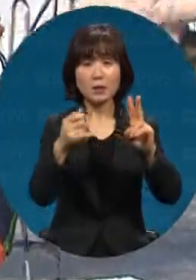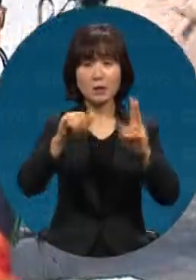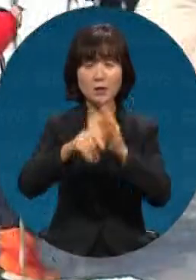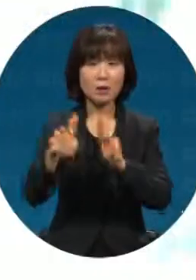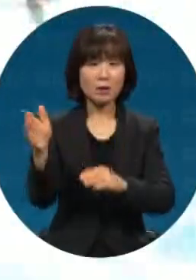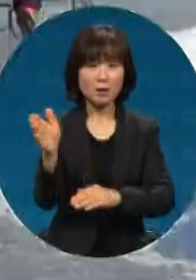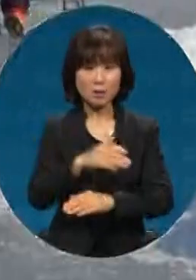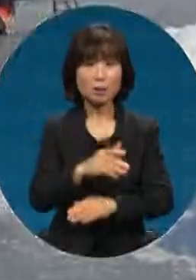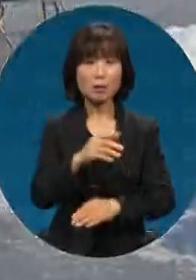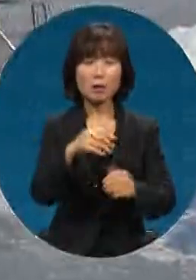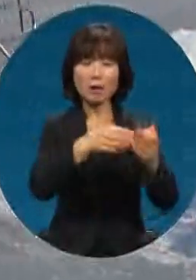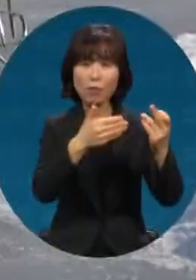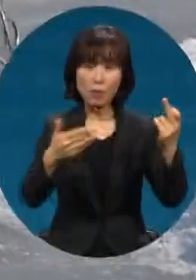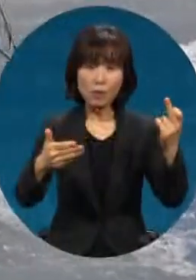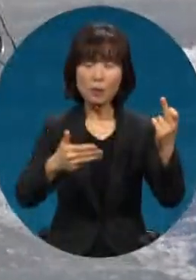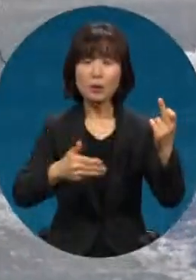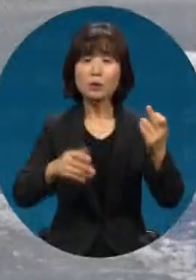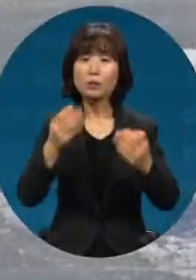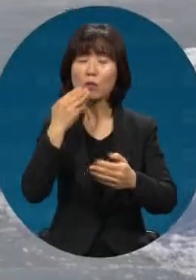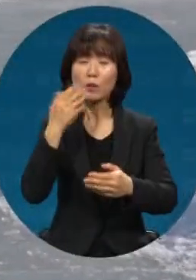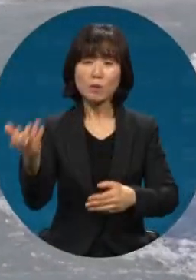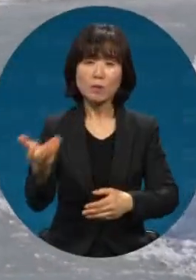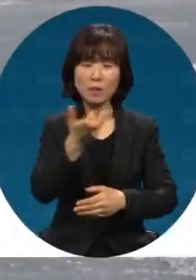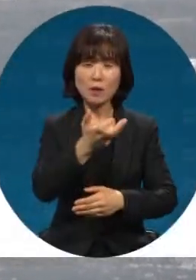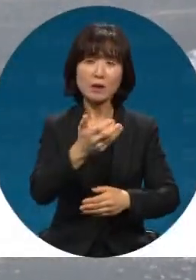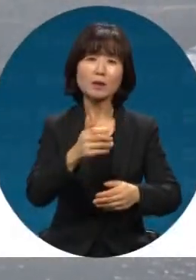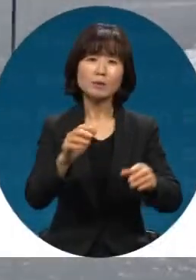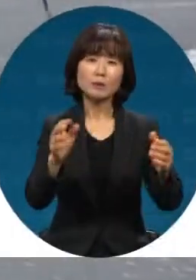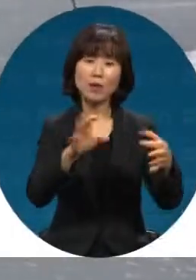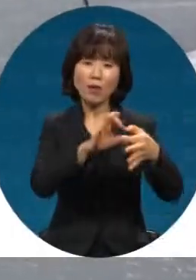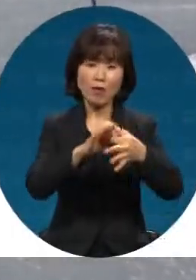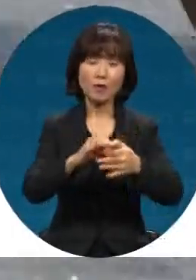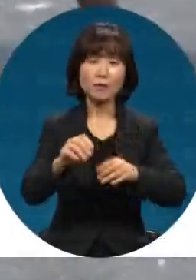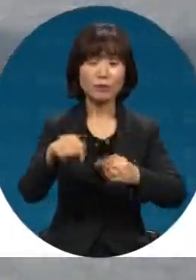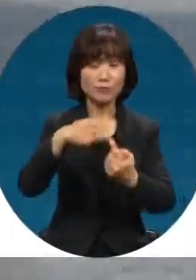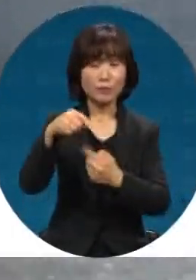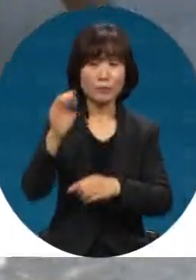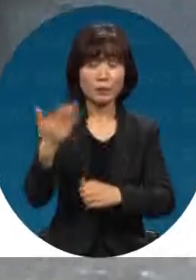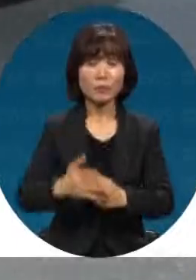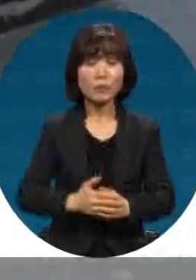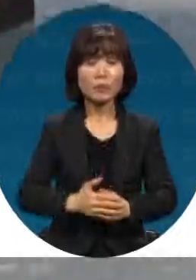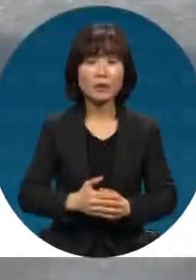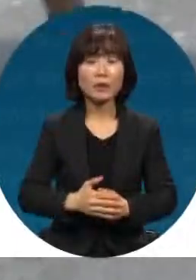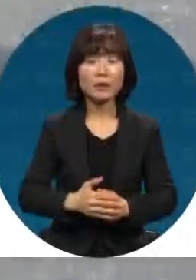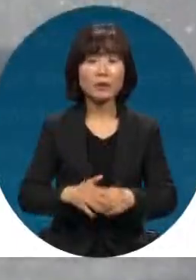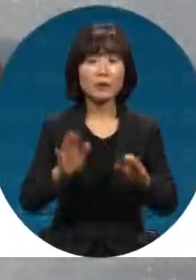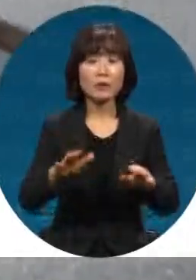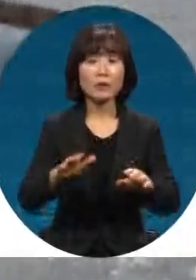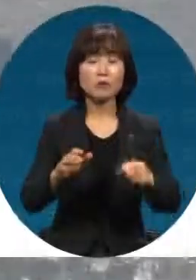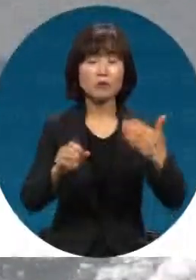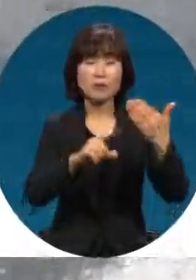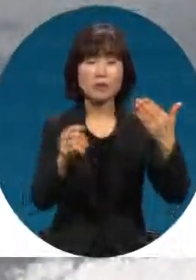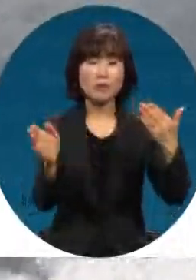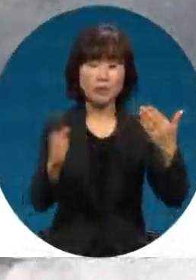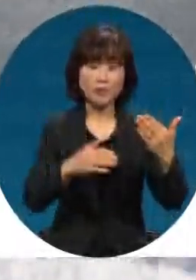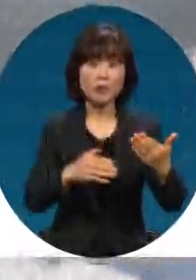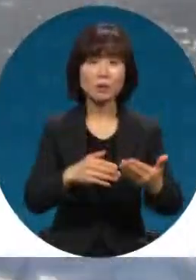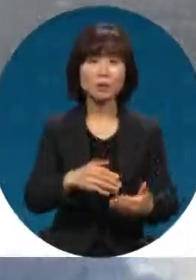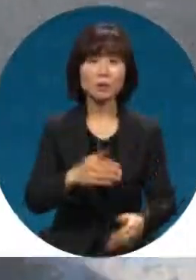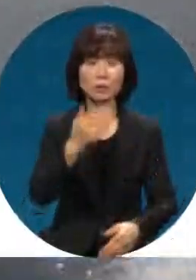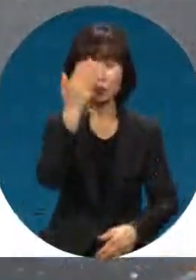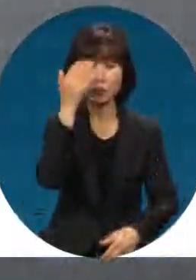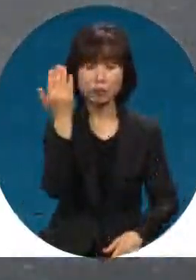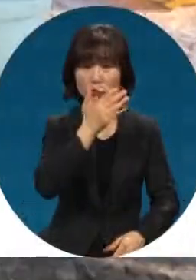본격화합니다 서울과 강원교육청은 오는 9월부터 춘천과 영월 행성 등에 있는 농가나 유학